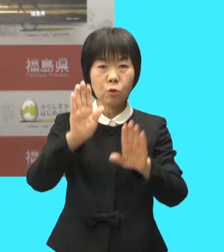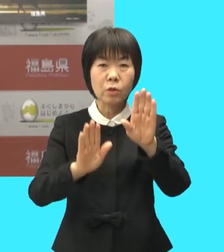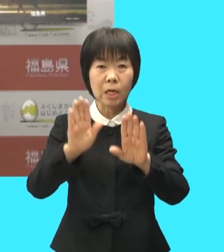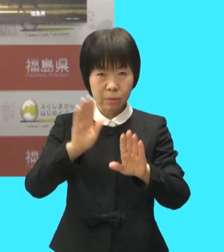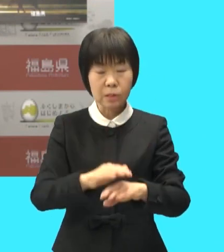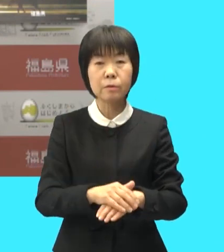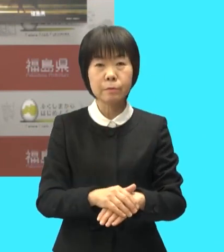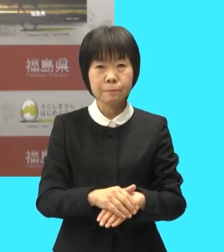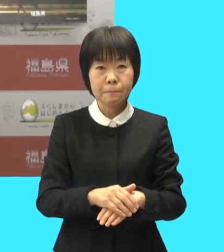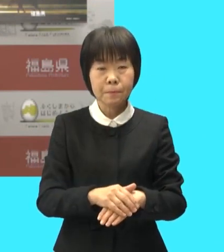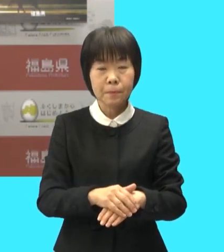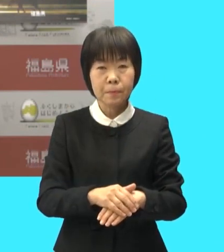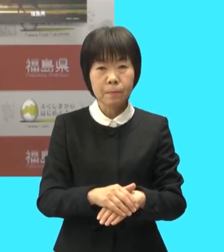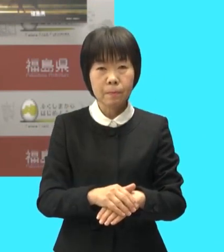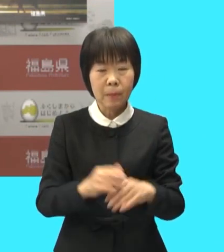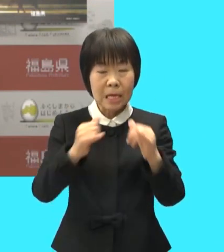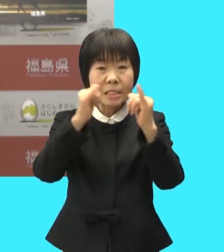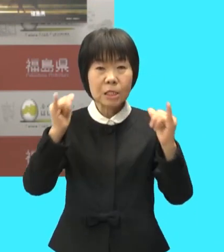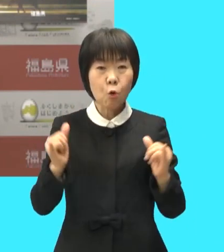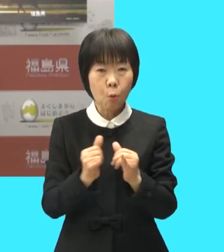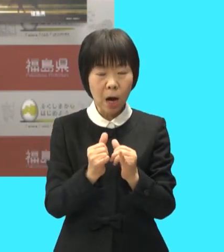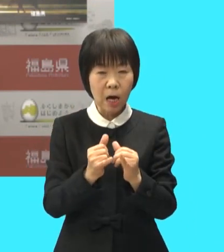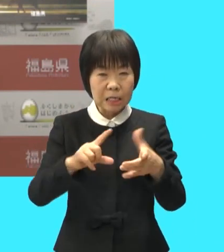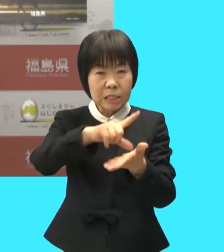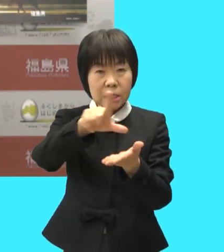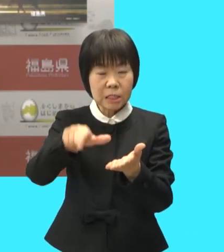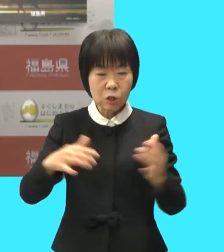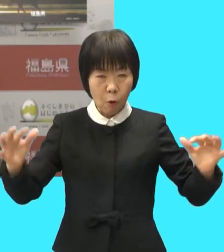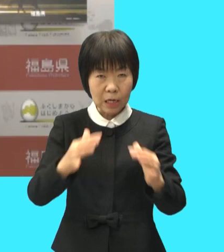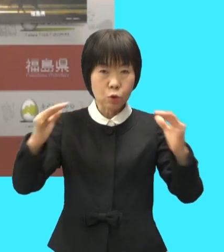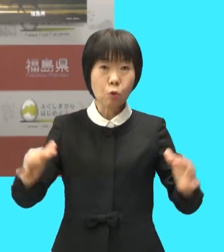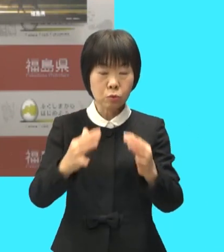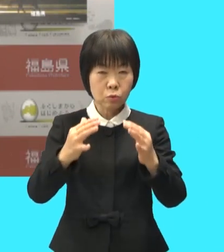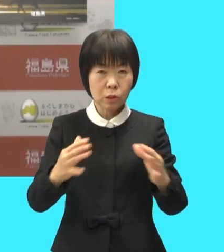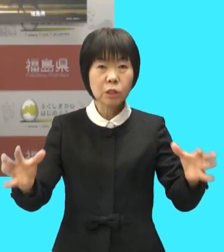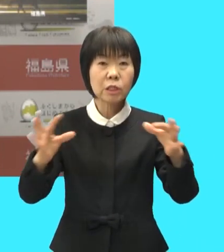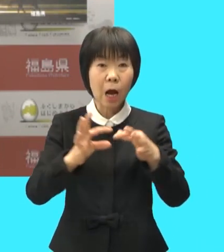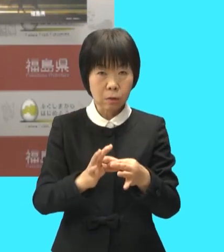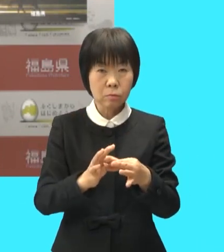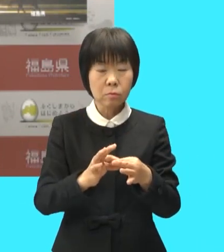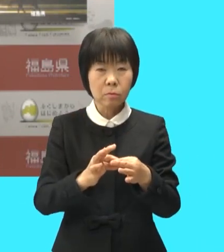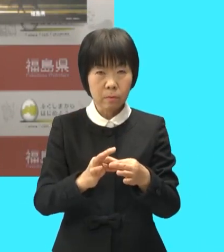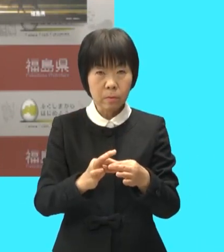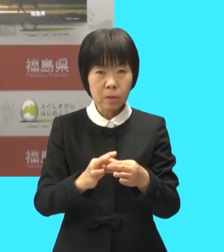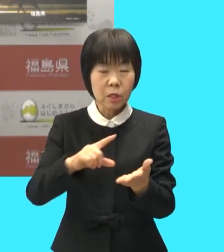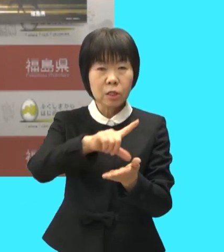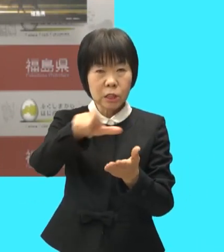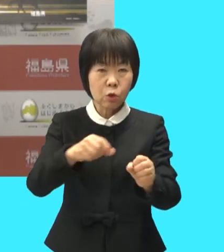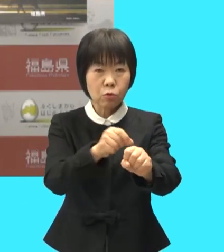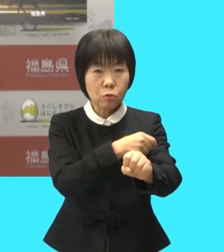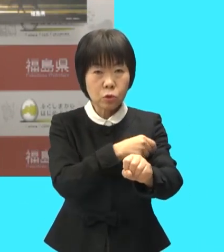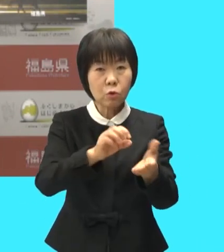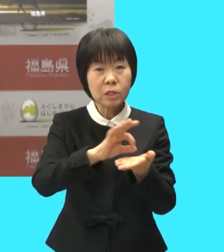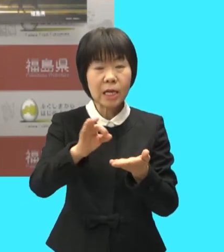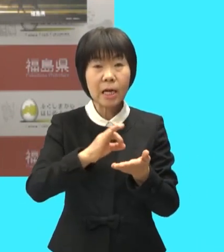況にあります。人口は地域の活力に直結することから、地域の特色を